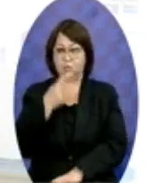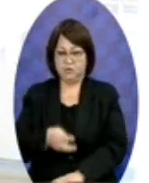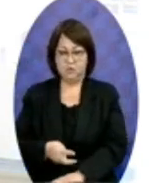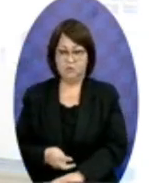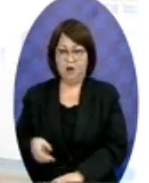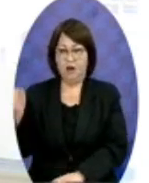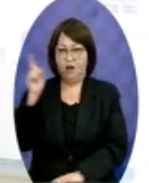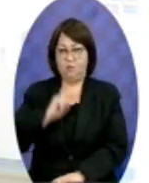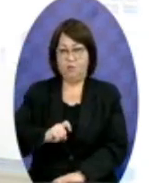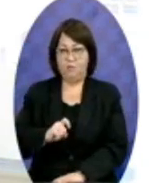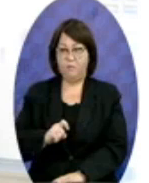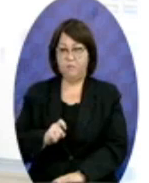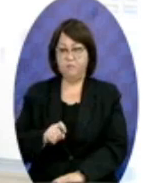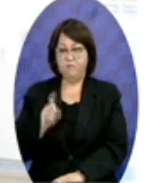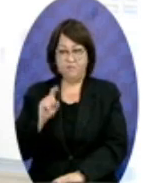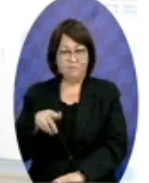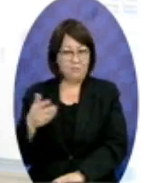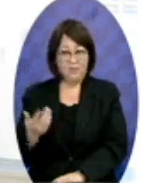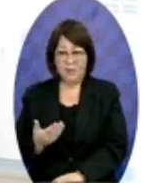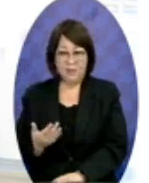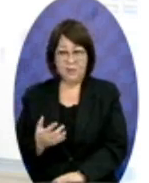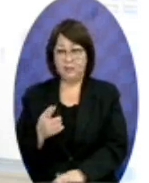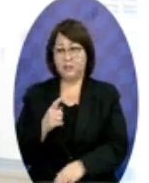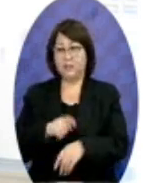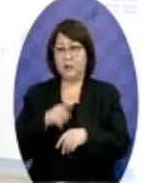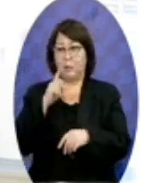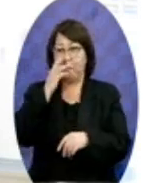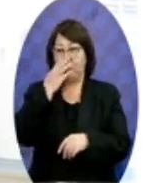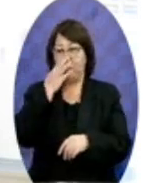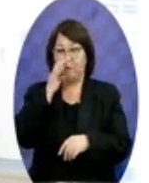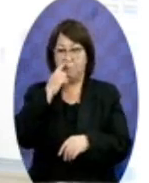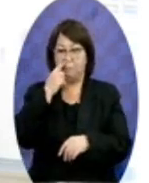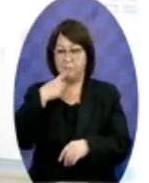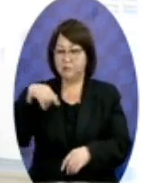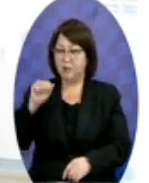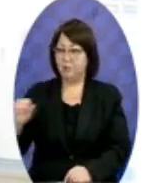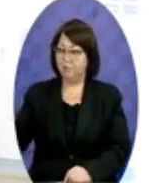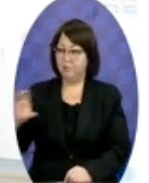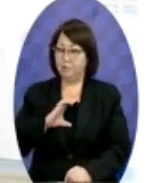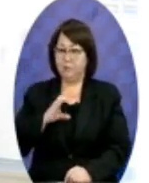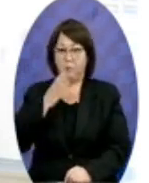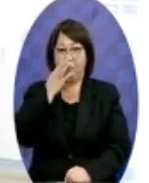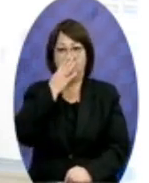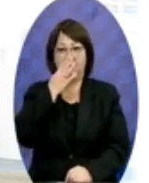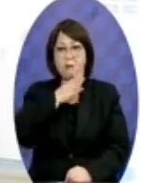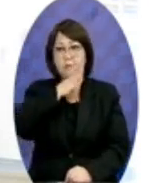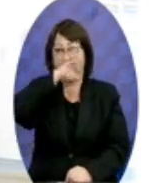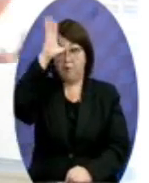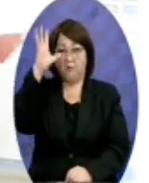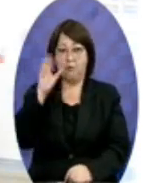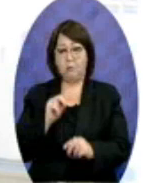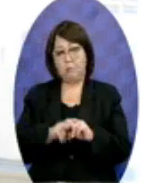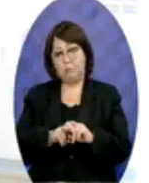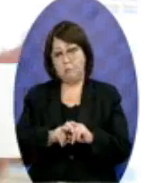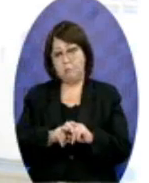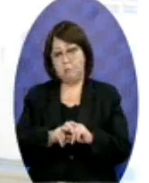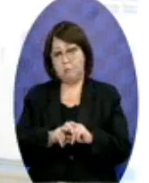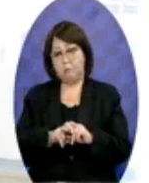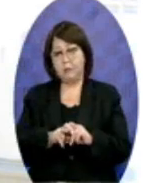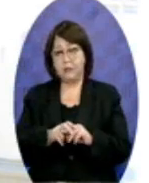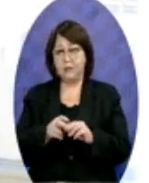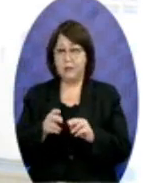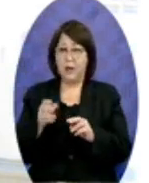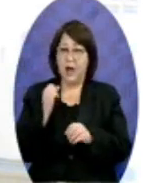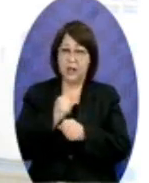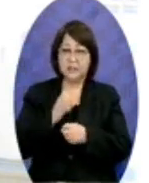гэсэн энэ маань зүгээр нэг цагаа өнгөрөөдөг тийм ээ цагаа нөхцөөдөг альсгүй ажил хийж чадахгүй, чадваргүй одоо бизнес хийж